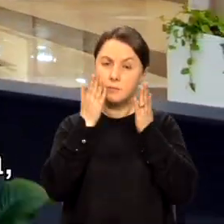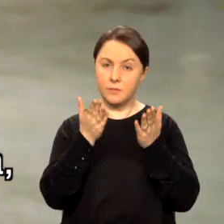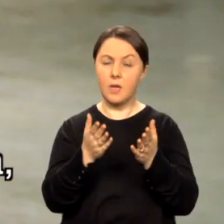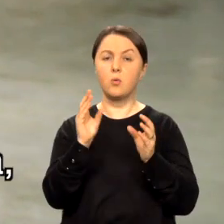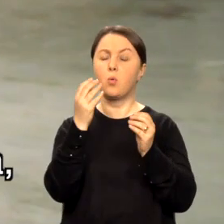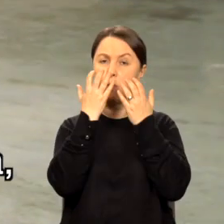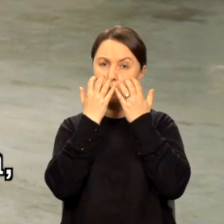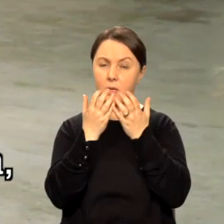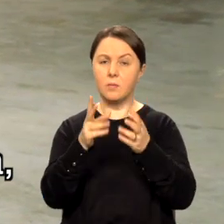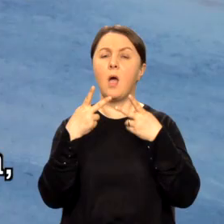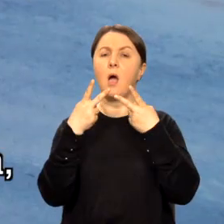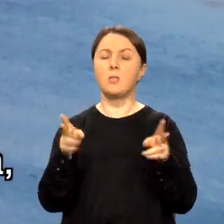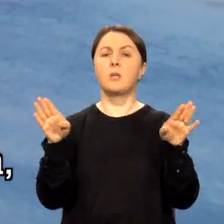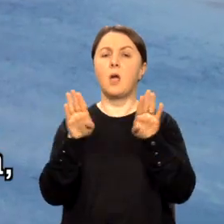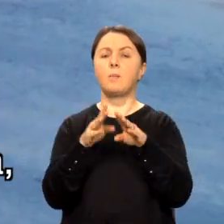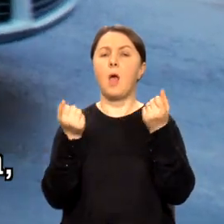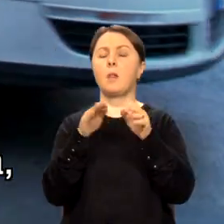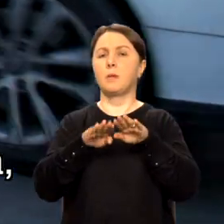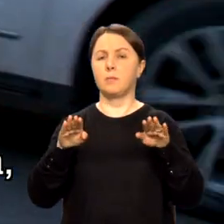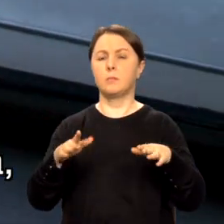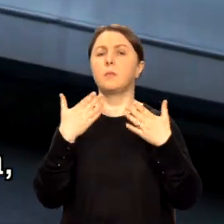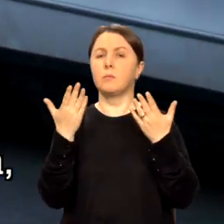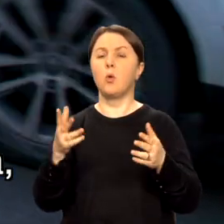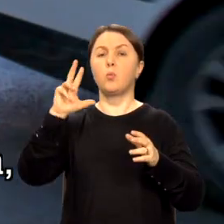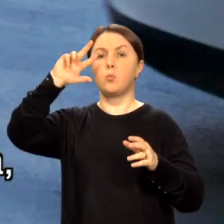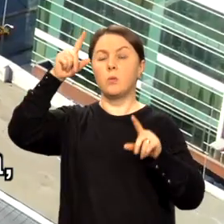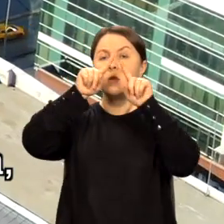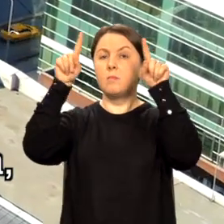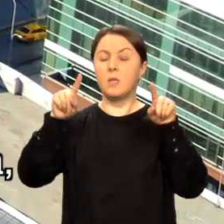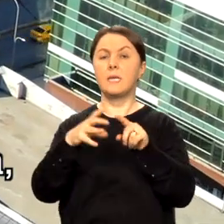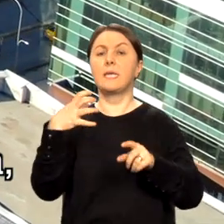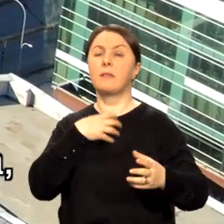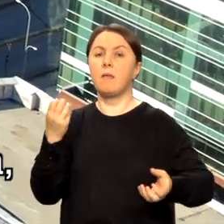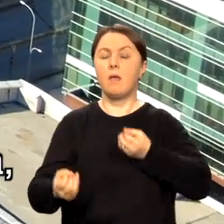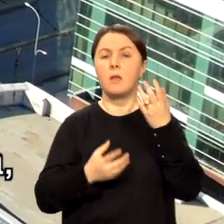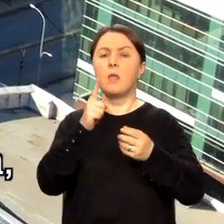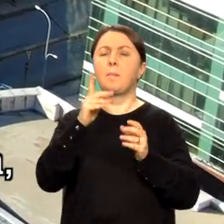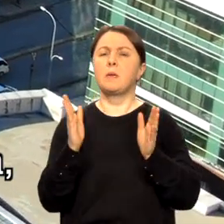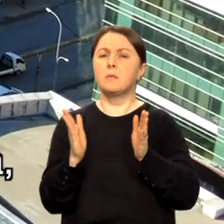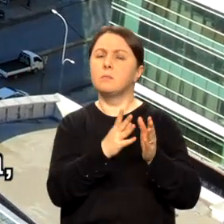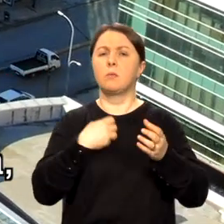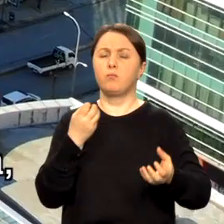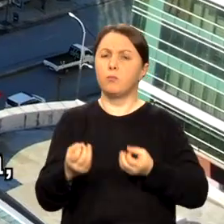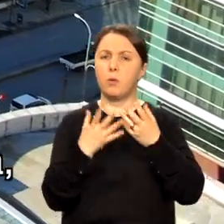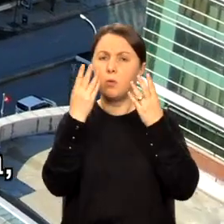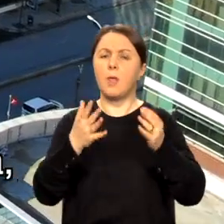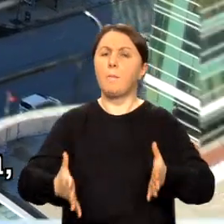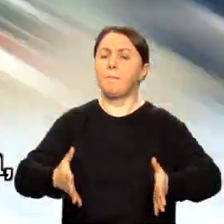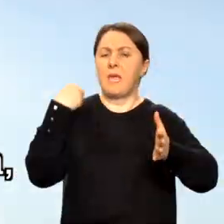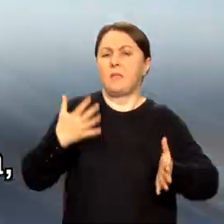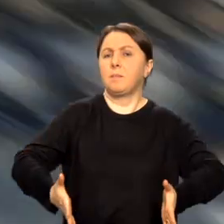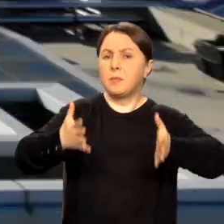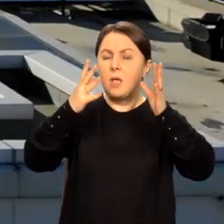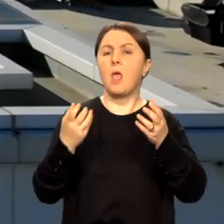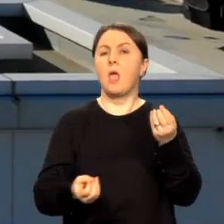İbadethane, kreş, açık ve kapalı otoparkın yanı sıra güneş panelleriyle kendi enerjisinin bir kısmını üreten hibrit